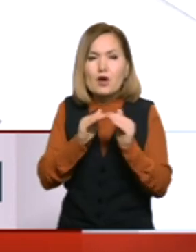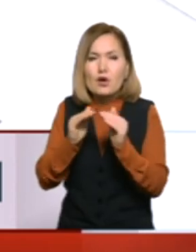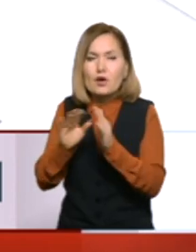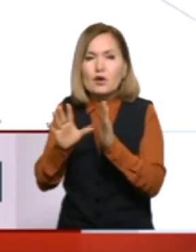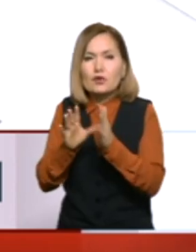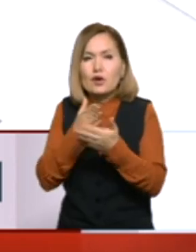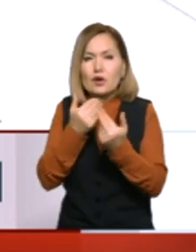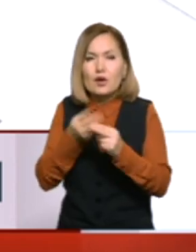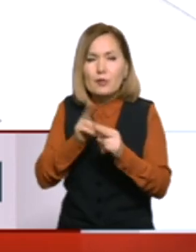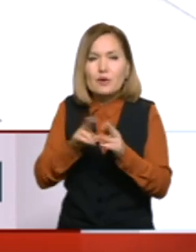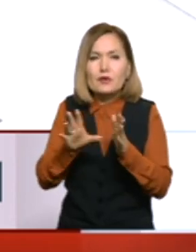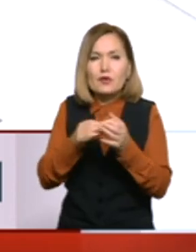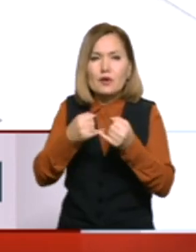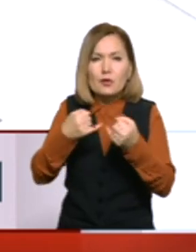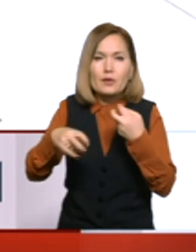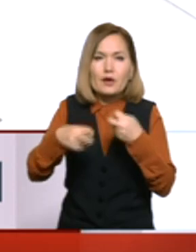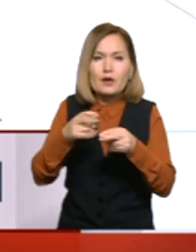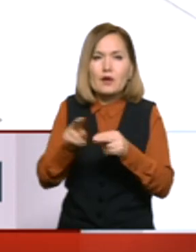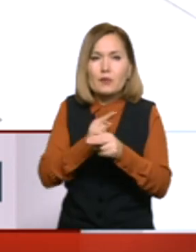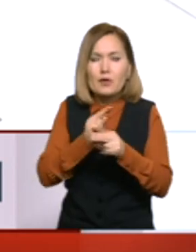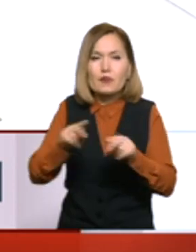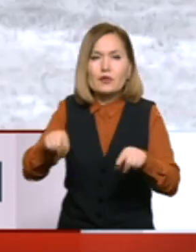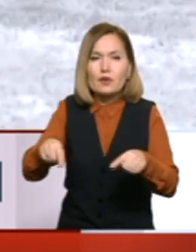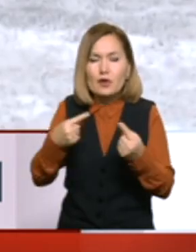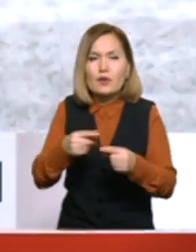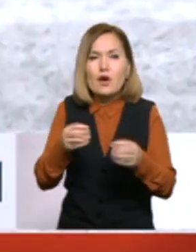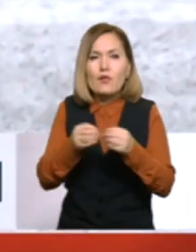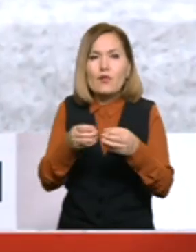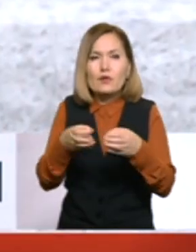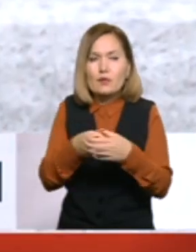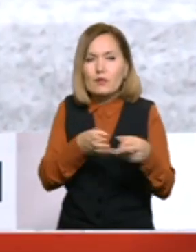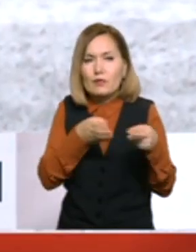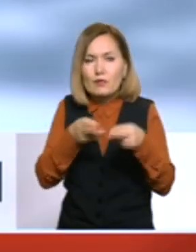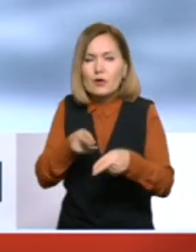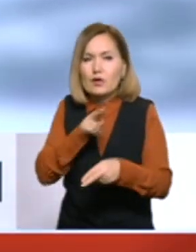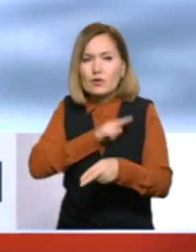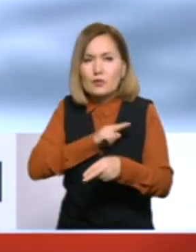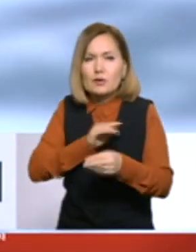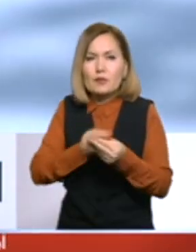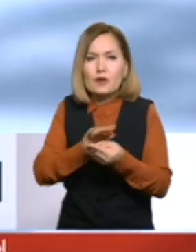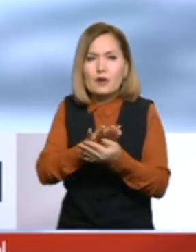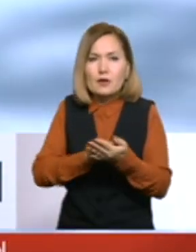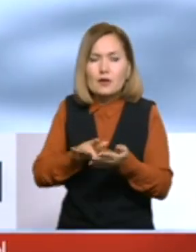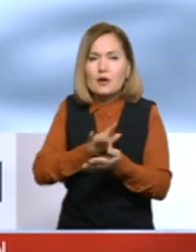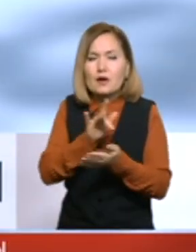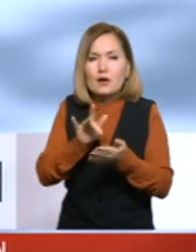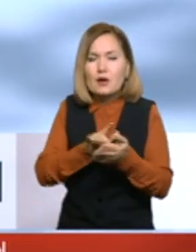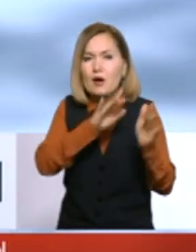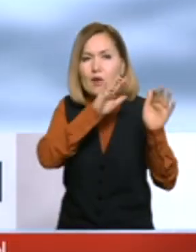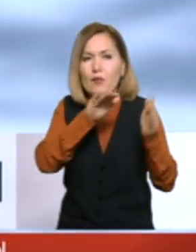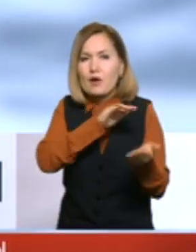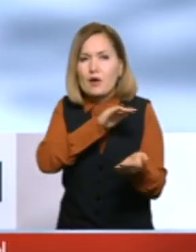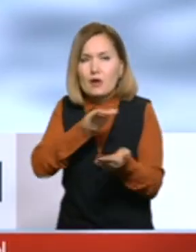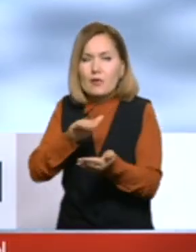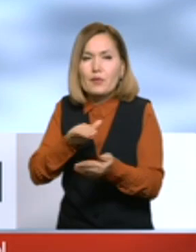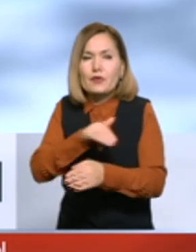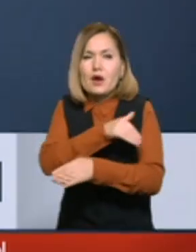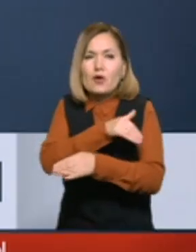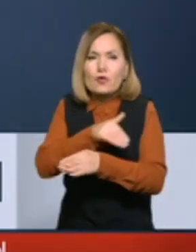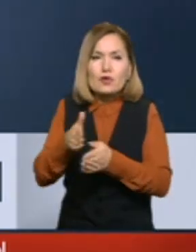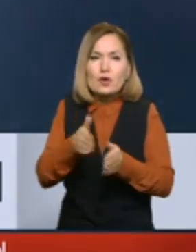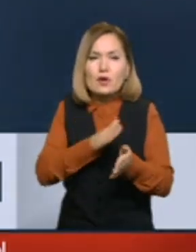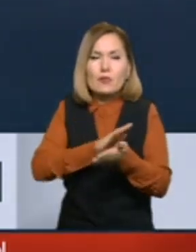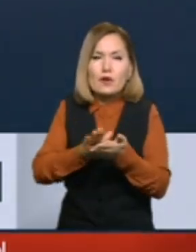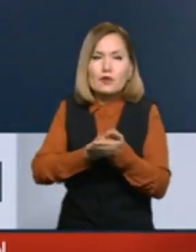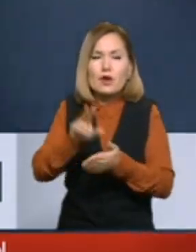Үзілген электр желісін қалпына келтіру үшін 10-нан аса бригада жұмысын жалғастырып жатыр. Қалаға жауған мол қардан көше жолын